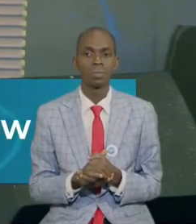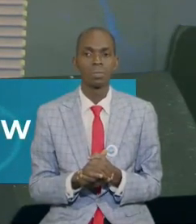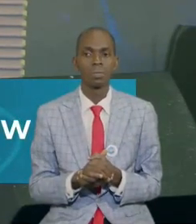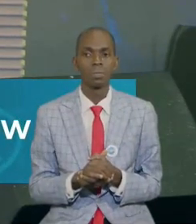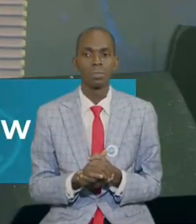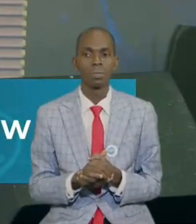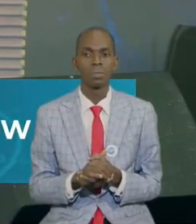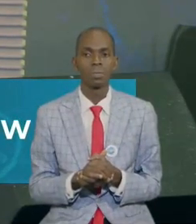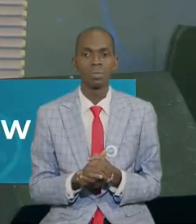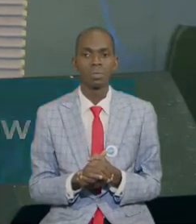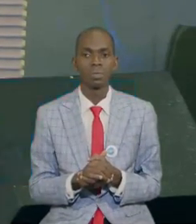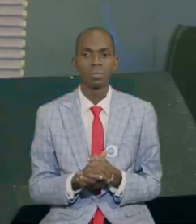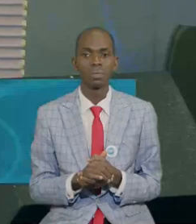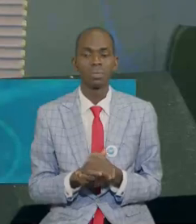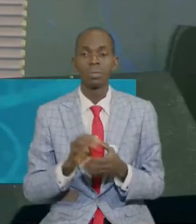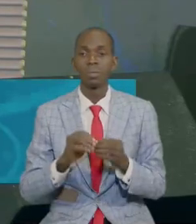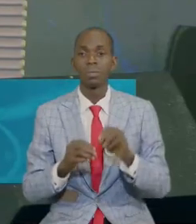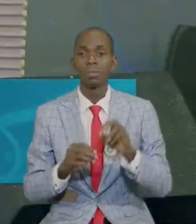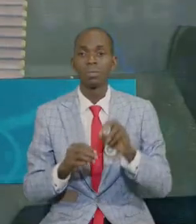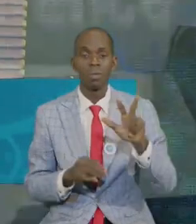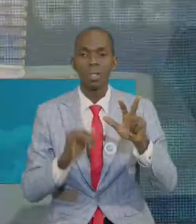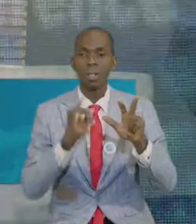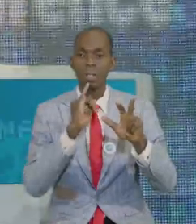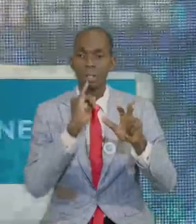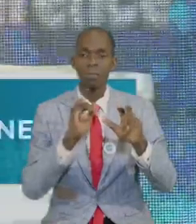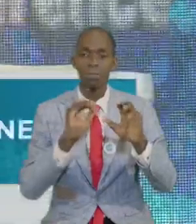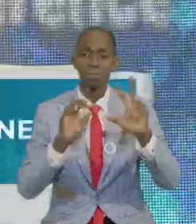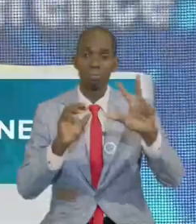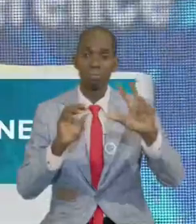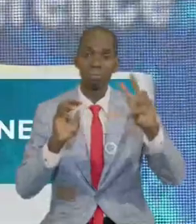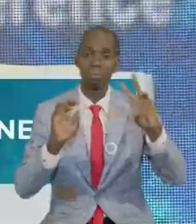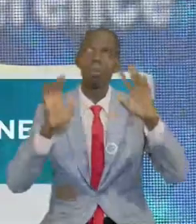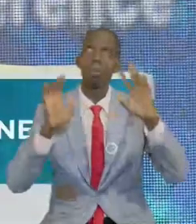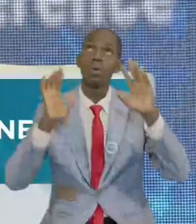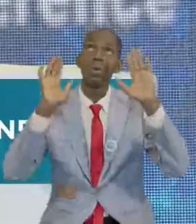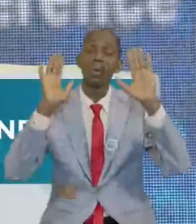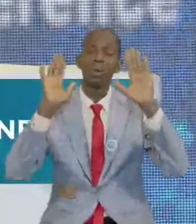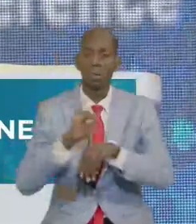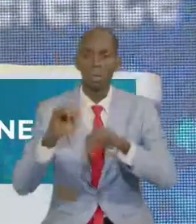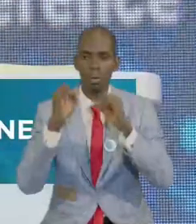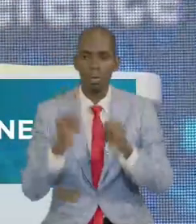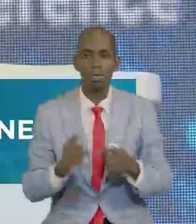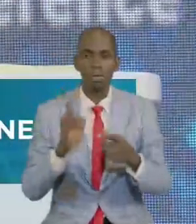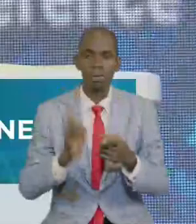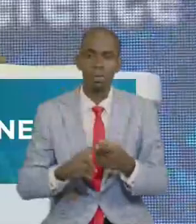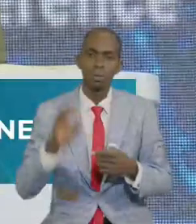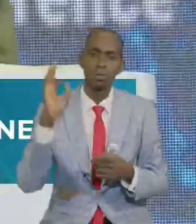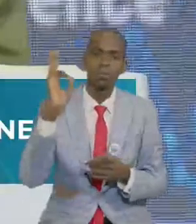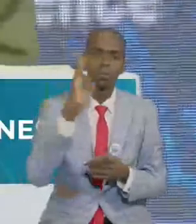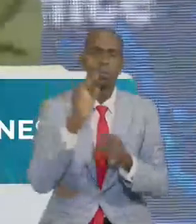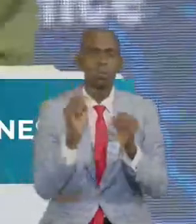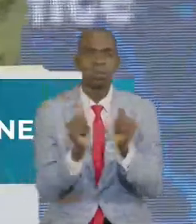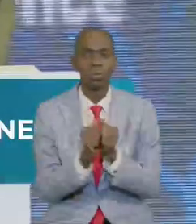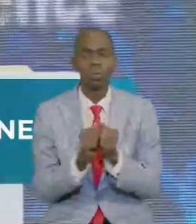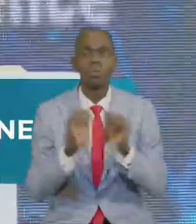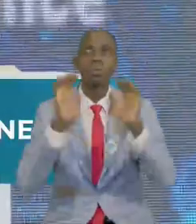l'esprit. Number three is wonder working power to witness with signs and wonders. Troisièmement, la